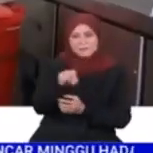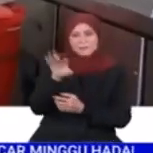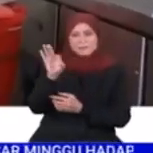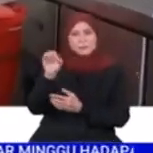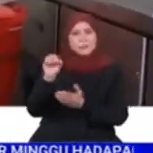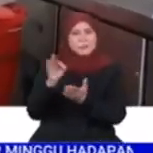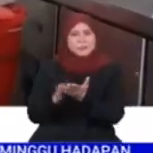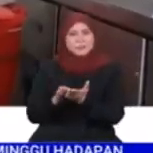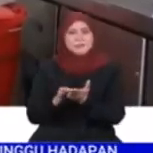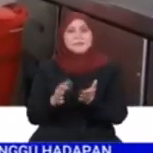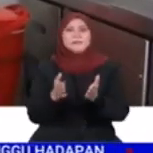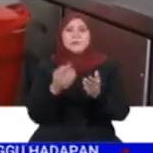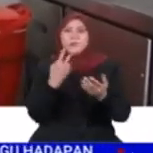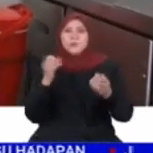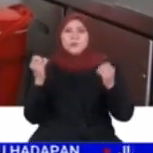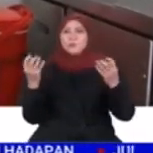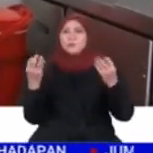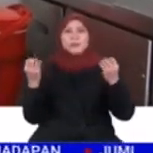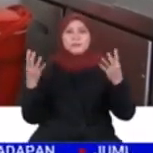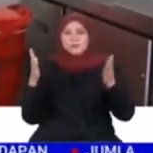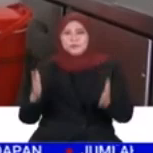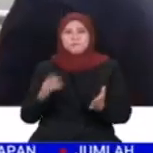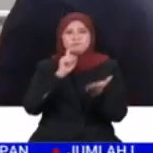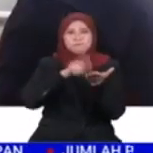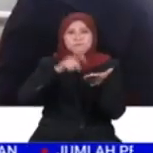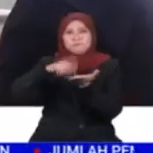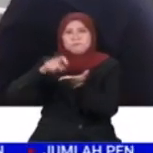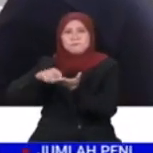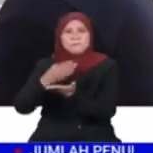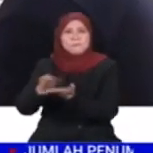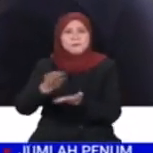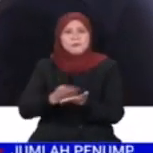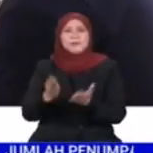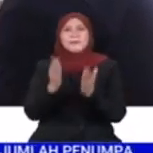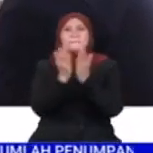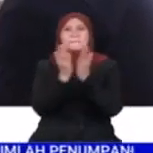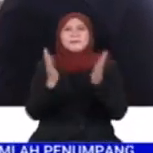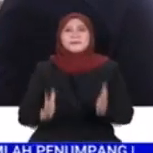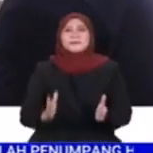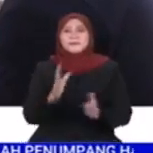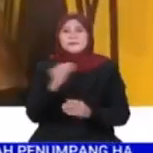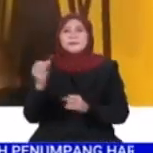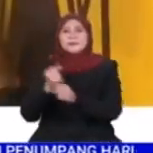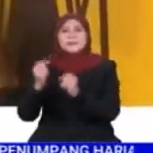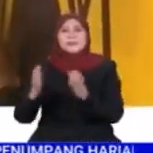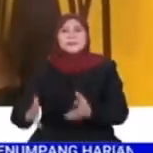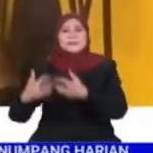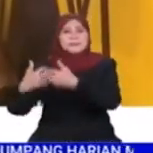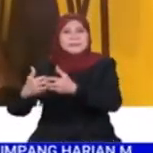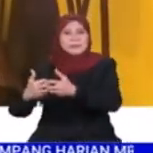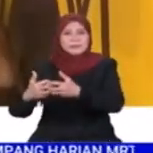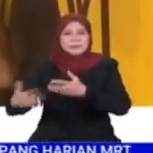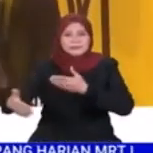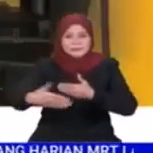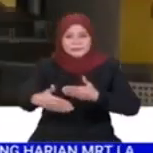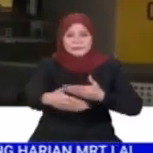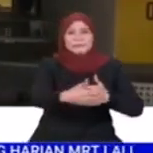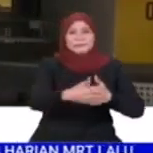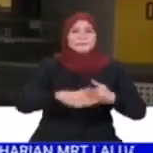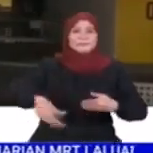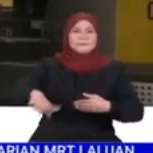RM4.90, mendapat permintaan tinggi pelanggan, khususnya pelajar dan pekerja perindustrian berhampiran.